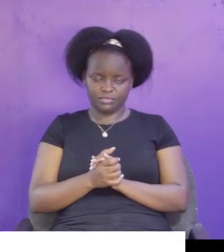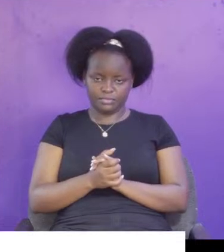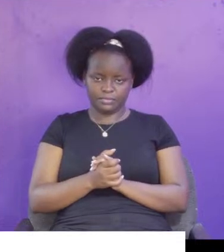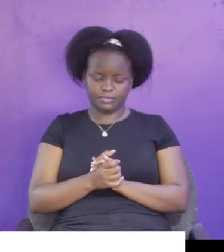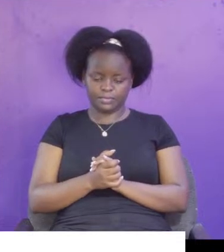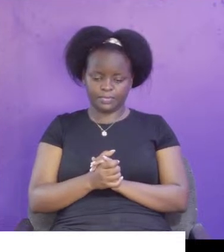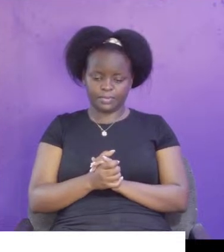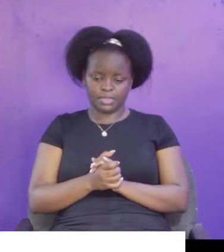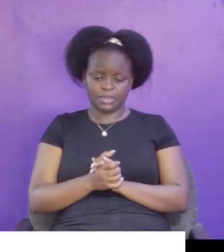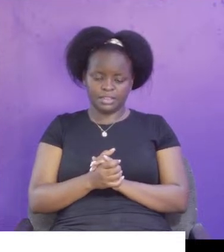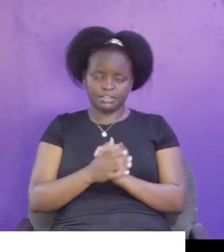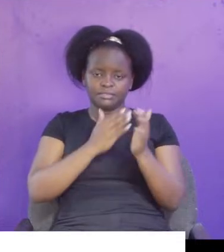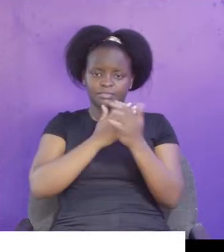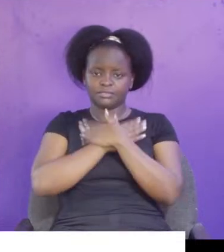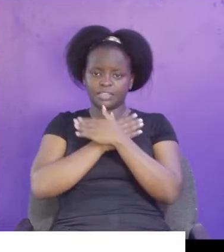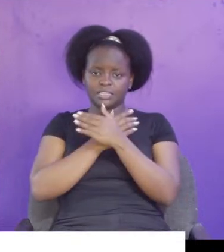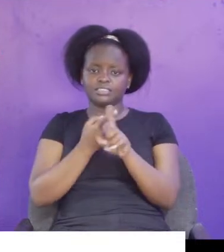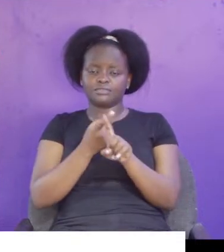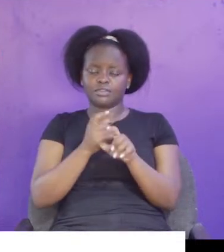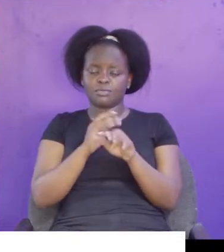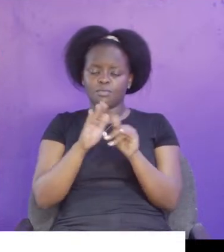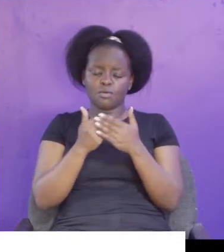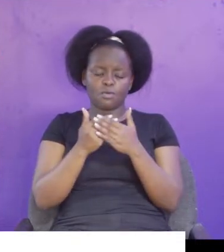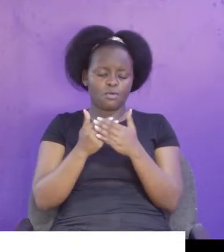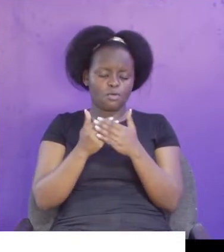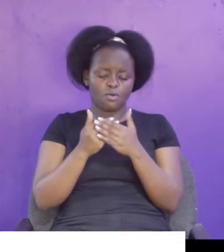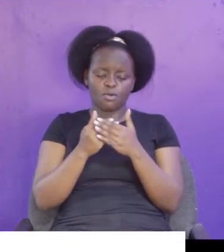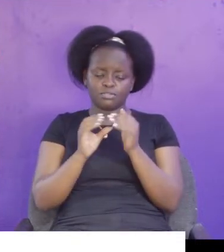Marafiki kutoka kila kona ya taifa letu la Kenya.